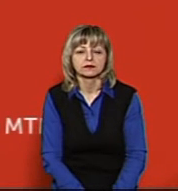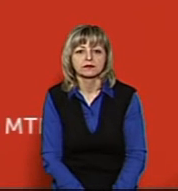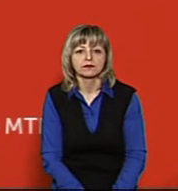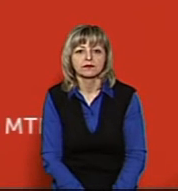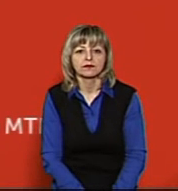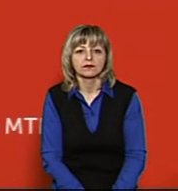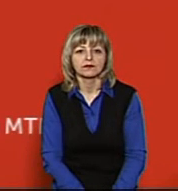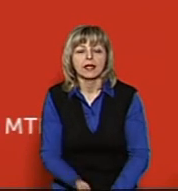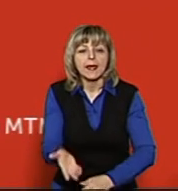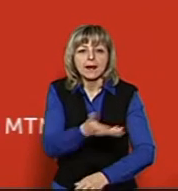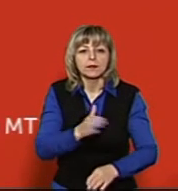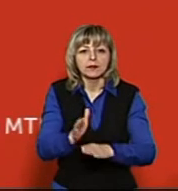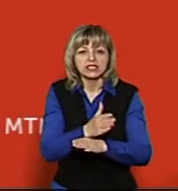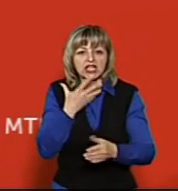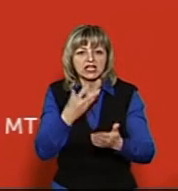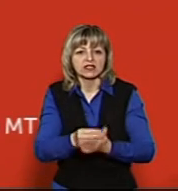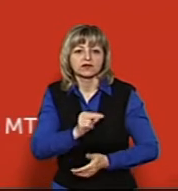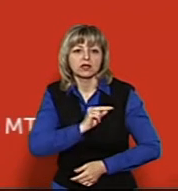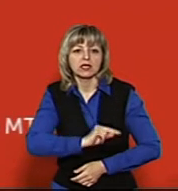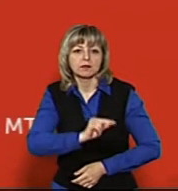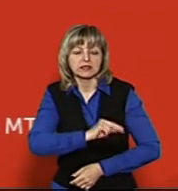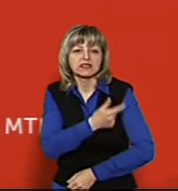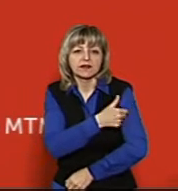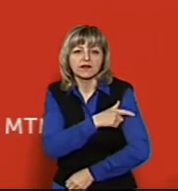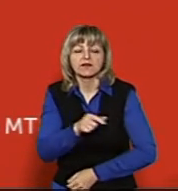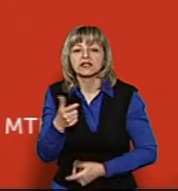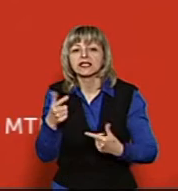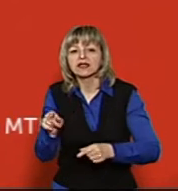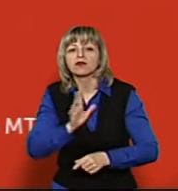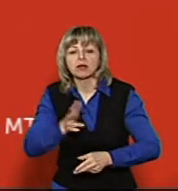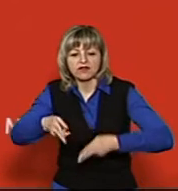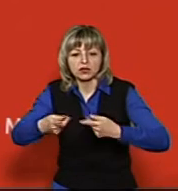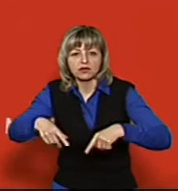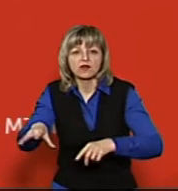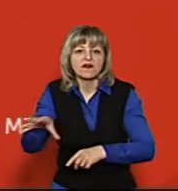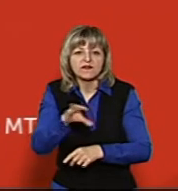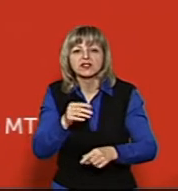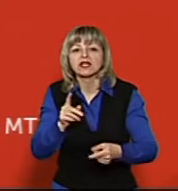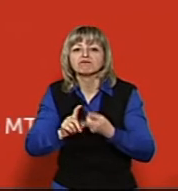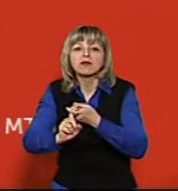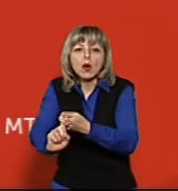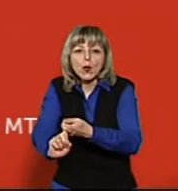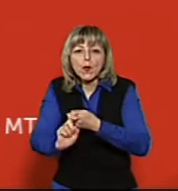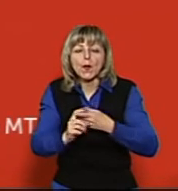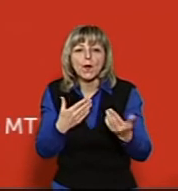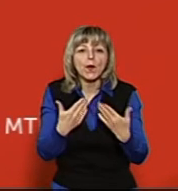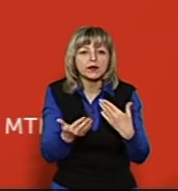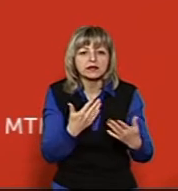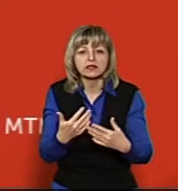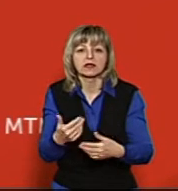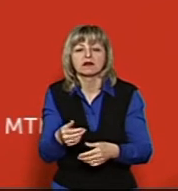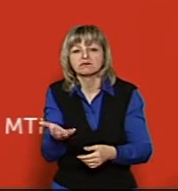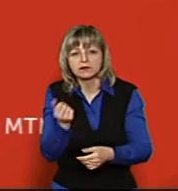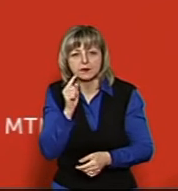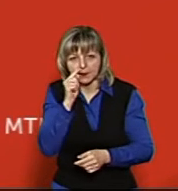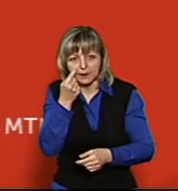Ми серед своїх медичних працівників, де вона була в контакті хірургічного відділення, всіх контактних, забрали ПЛР-мазочки